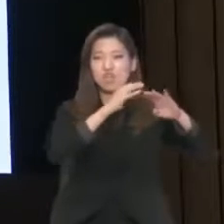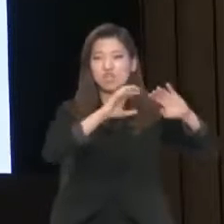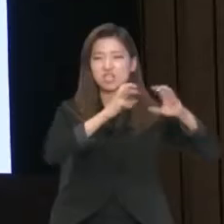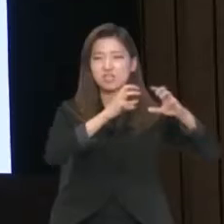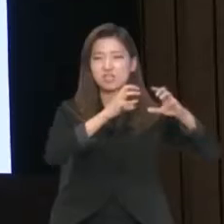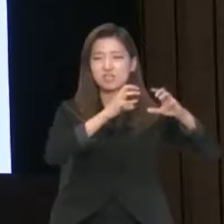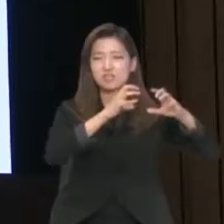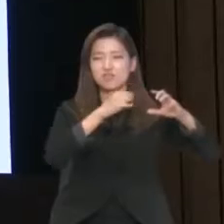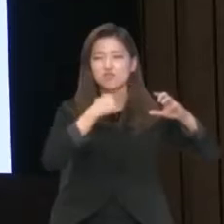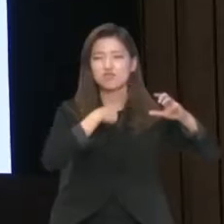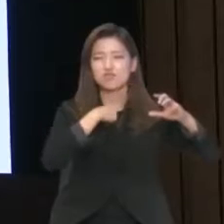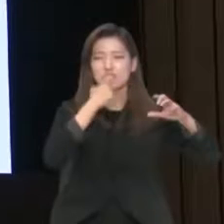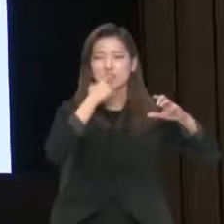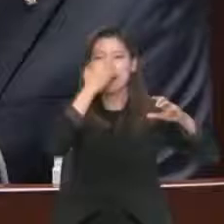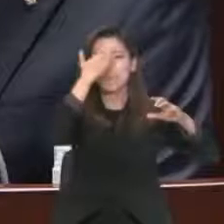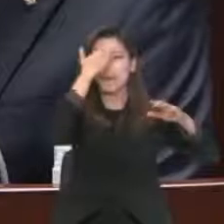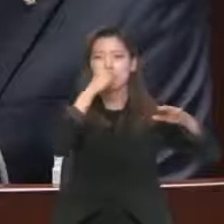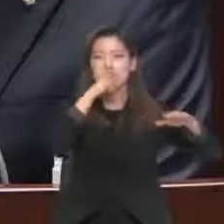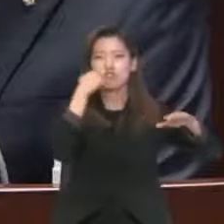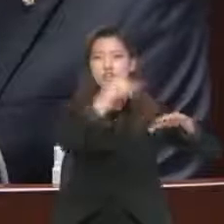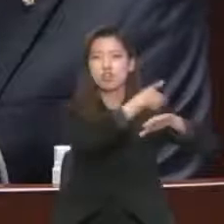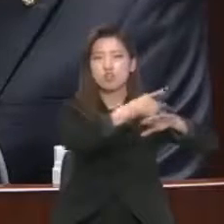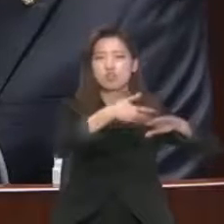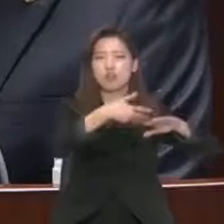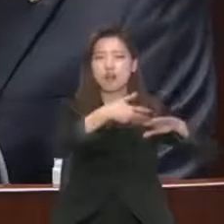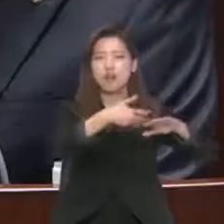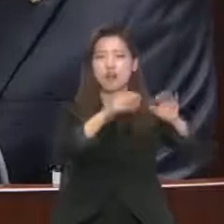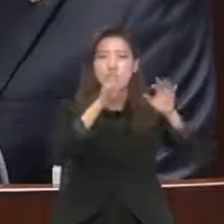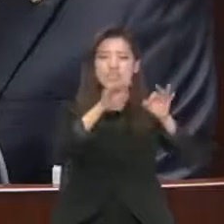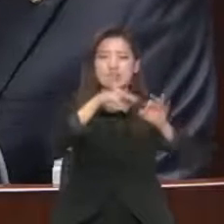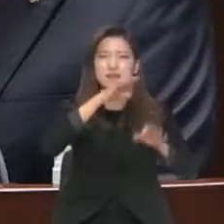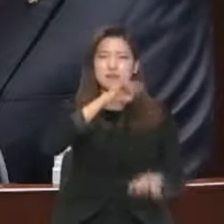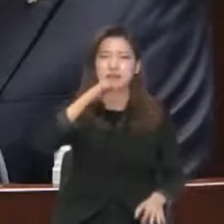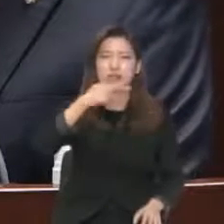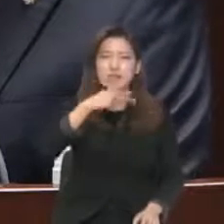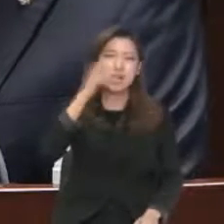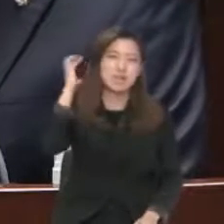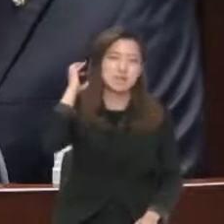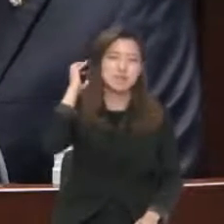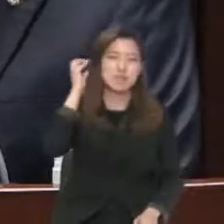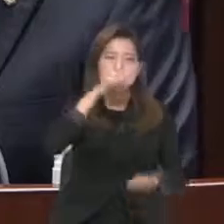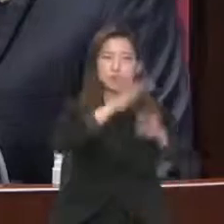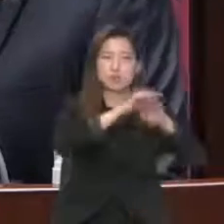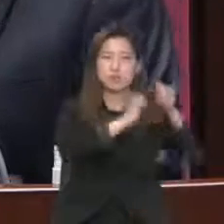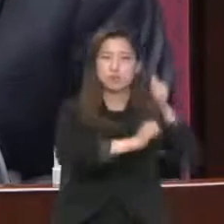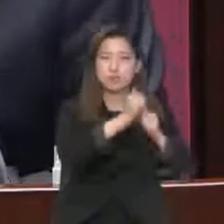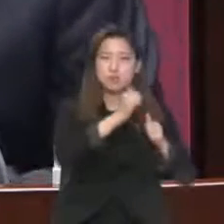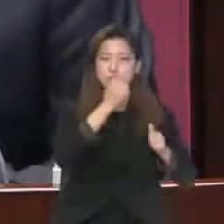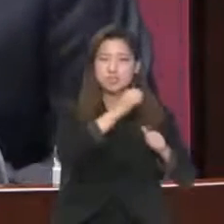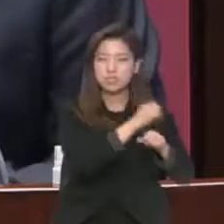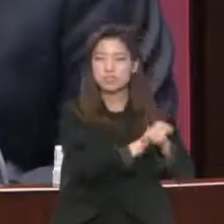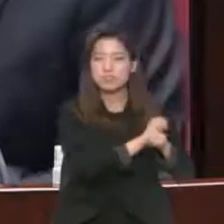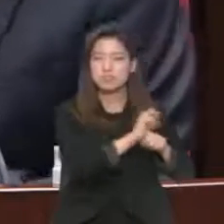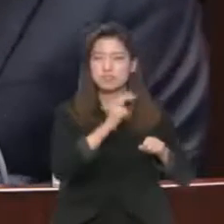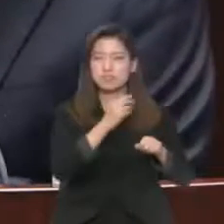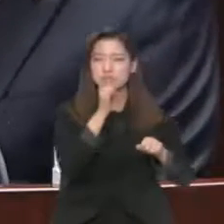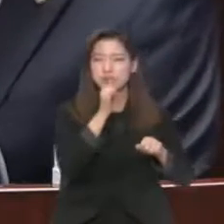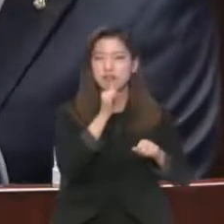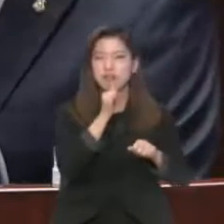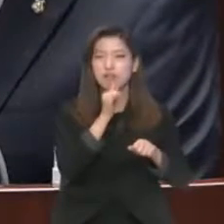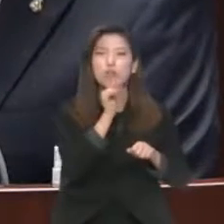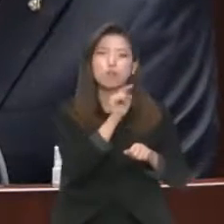자신들을 백두혈통, 김일성 민족이라고 해서 차별화를 하려는 노력을 끊임없이 보이고 있습니다. 어찌 보면